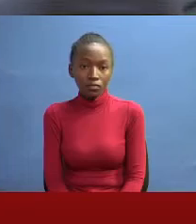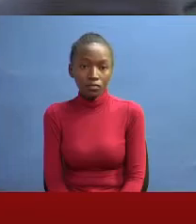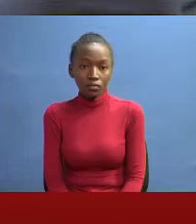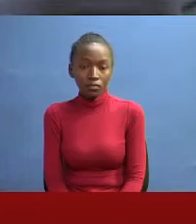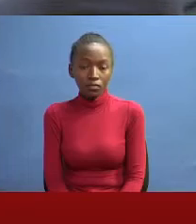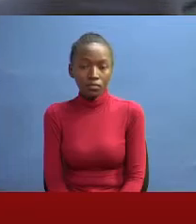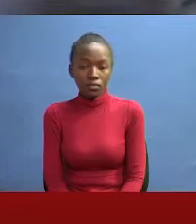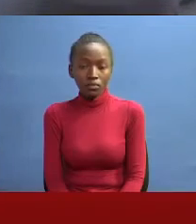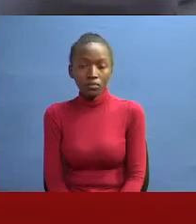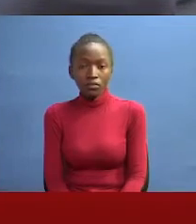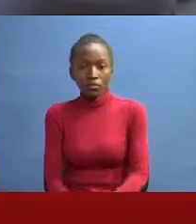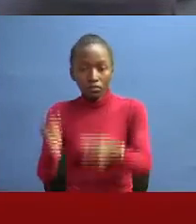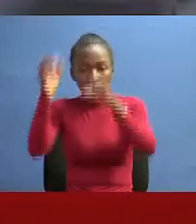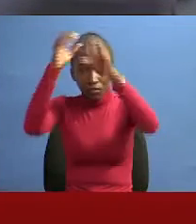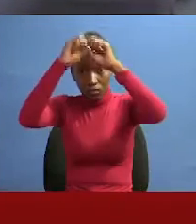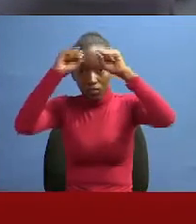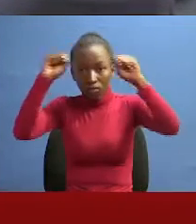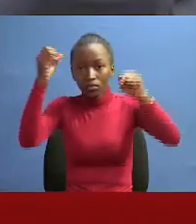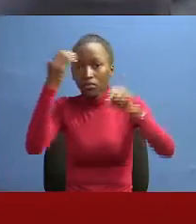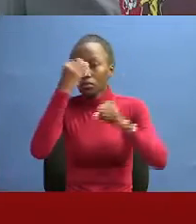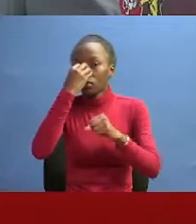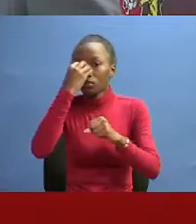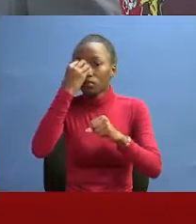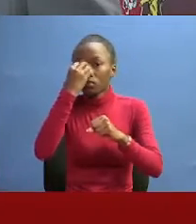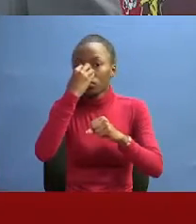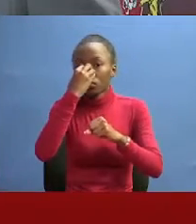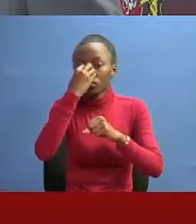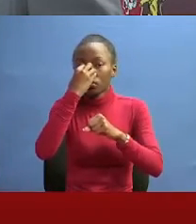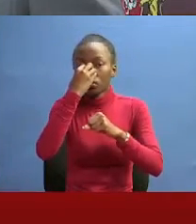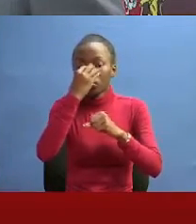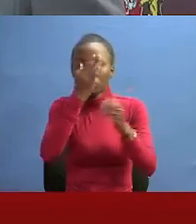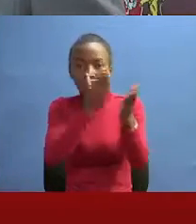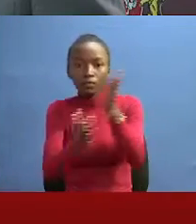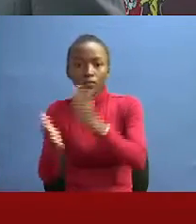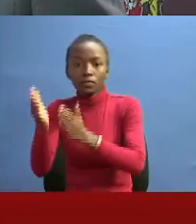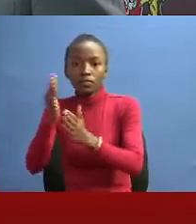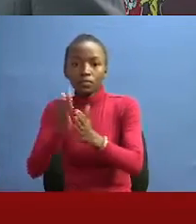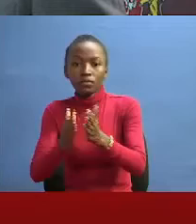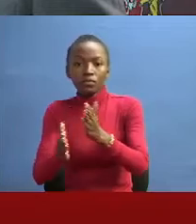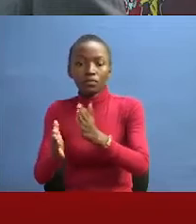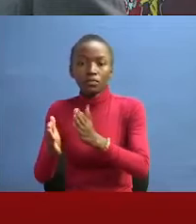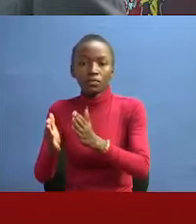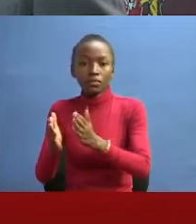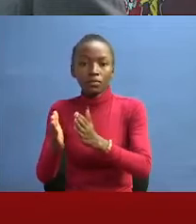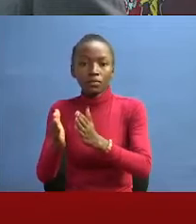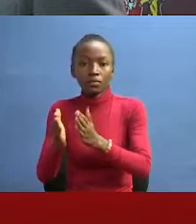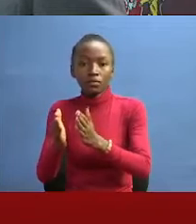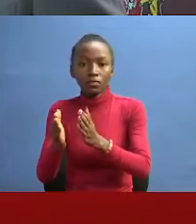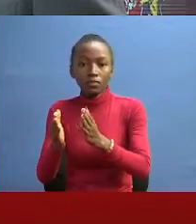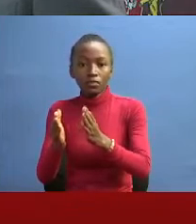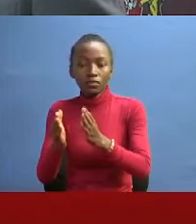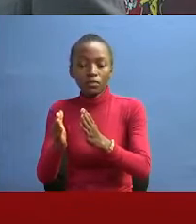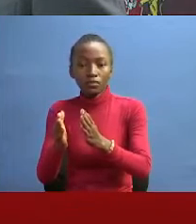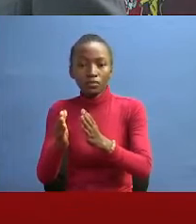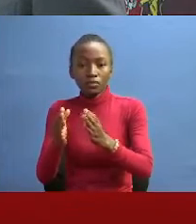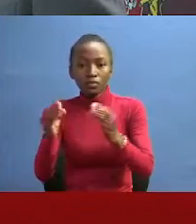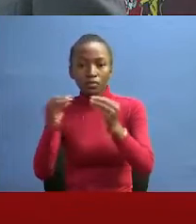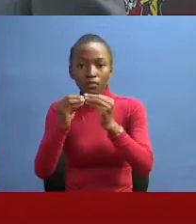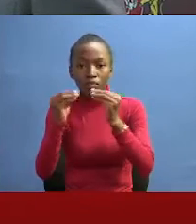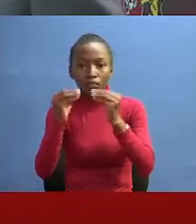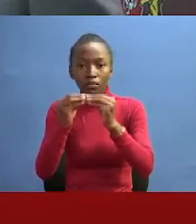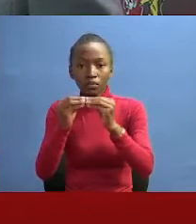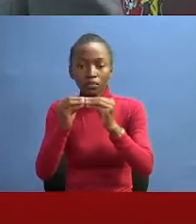Rais William Ruto andaa kikao na baraza la mawaziri, mada kuu ikiwa kukidhi